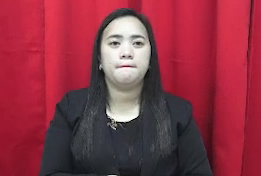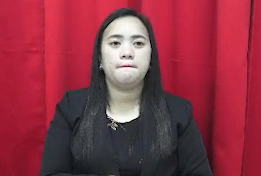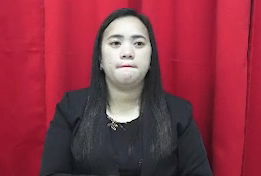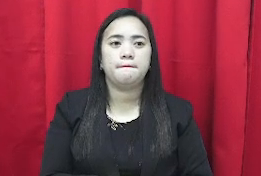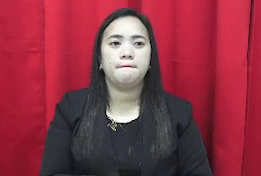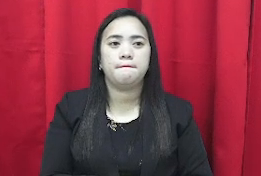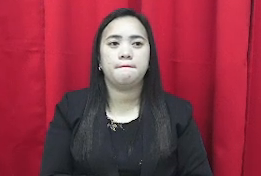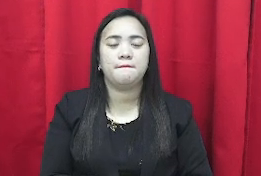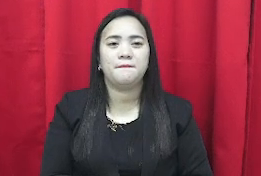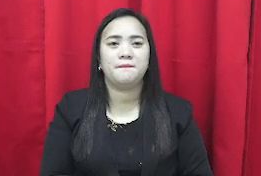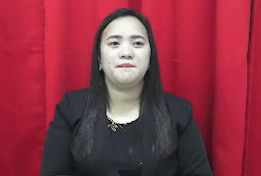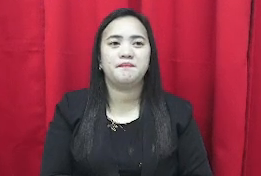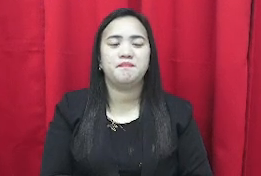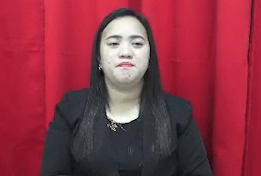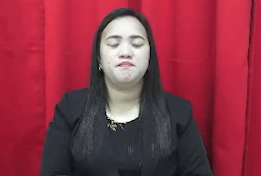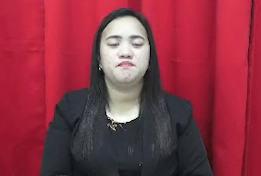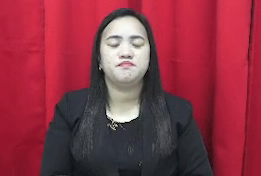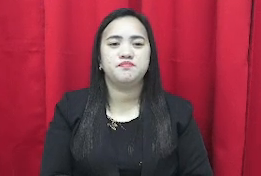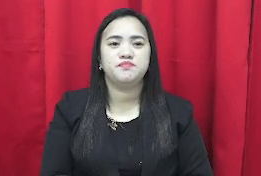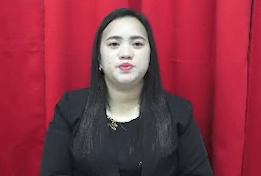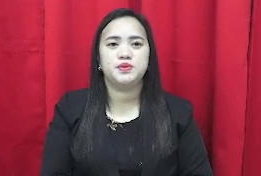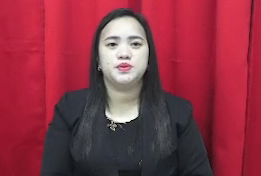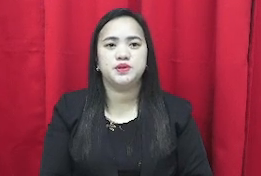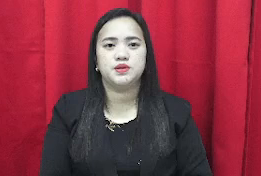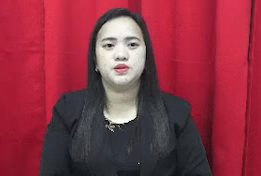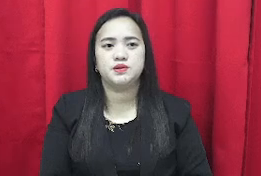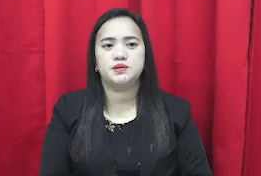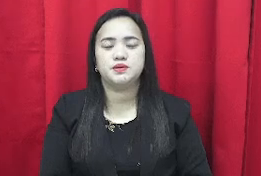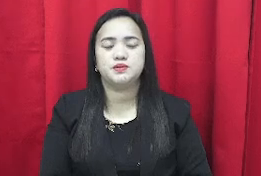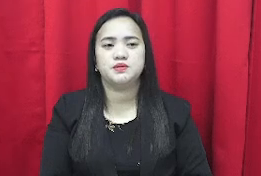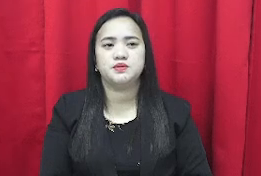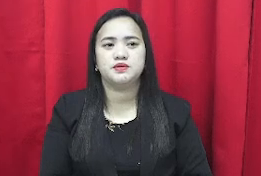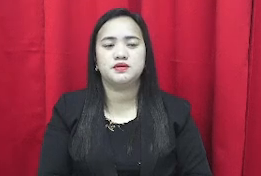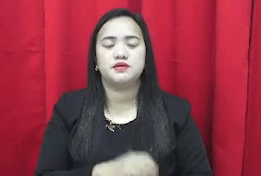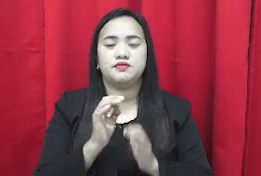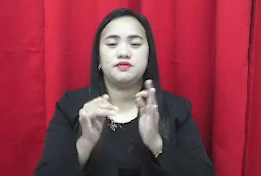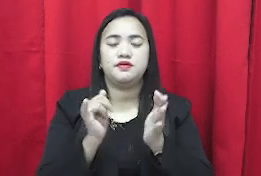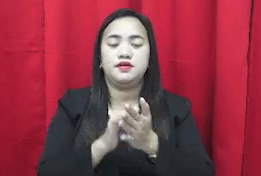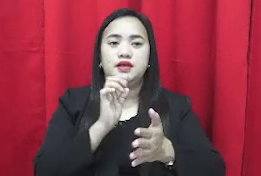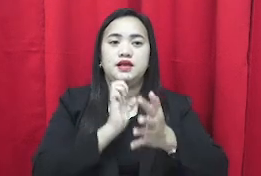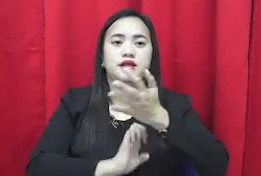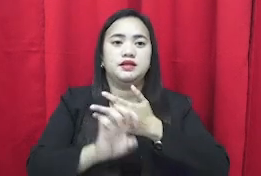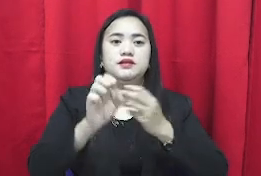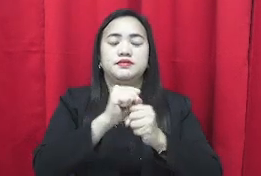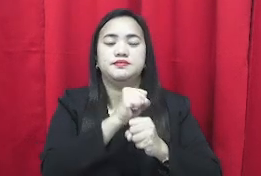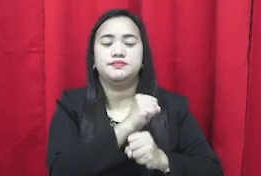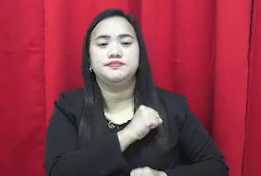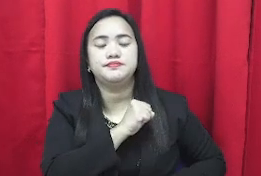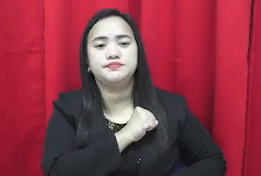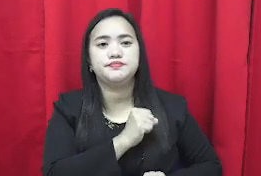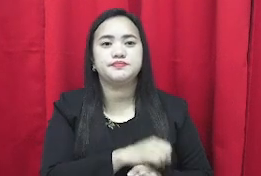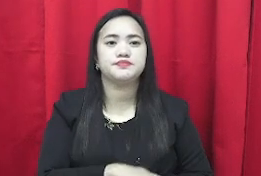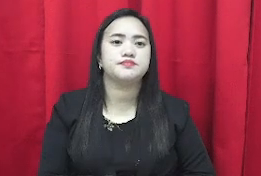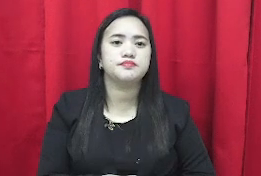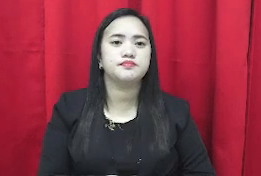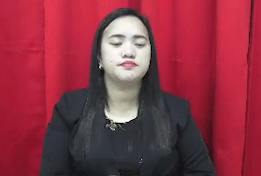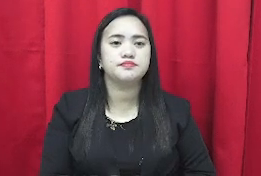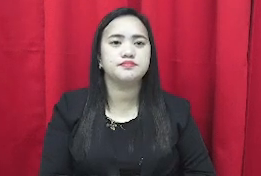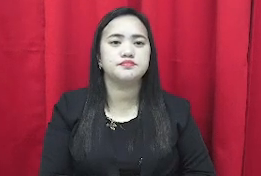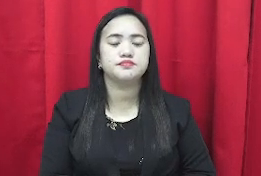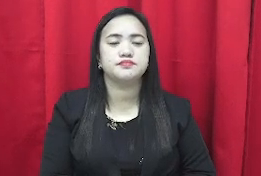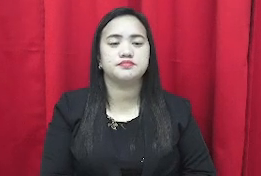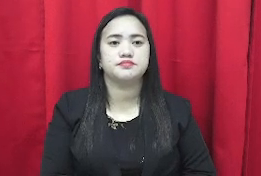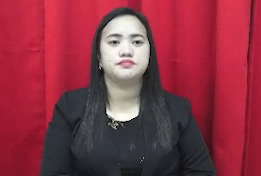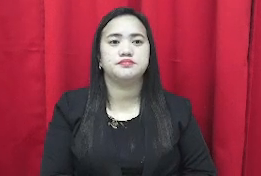Oo lalong lalo na pagka nung ako'y pumasok sa sundalo talagang ah kahit Ayaw na nanay ko Sabi ko ng ganun eh Syempre